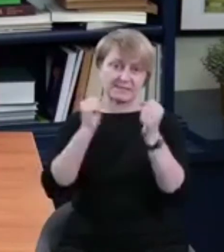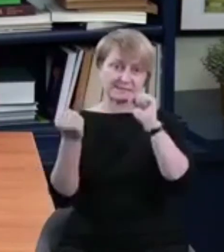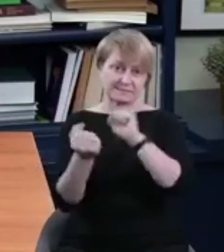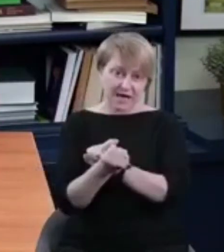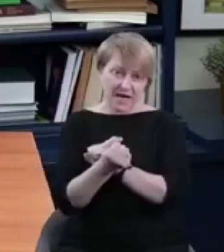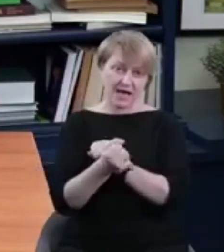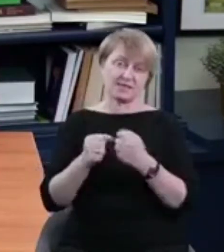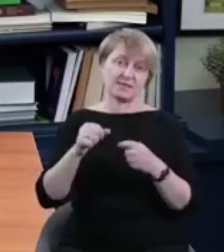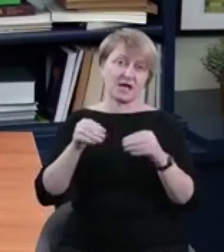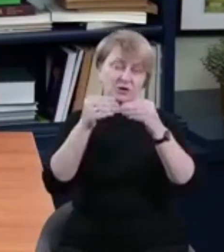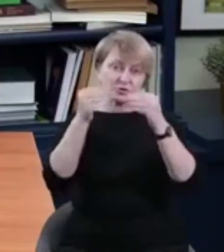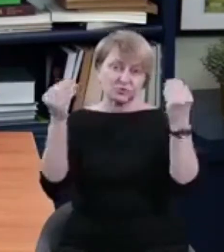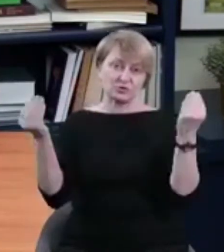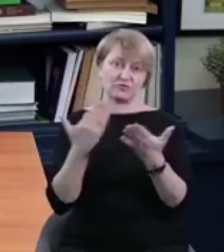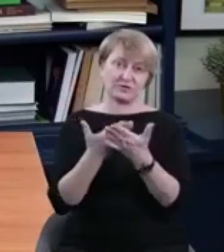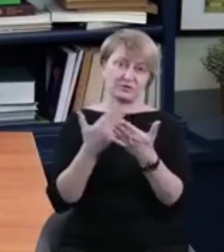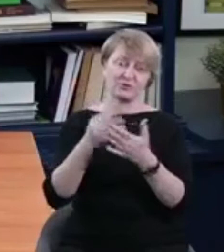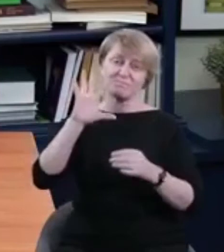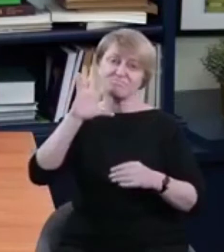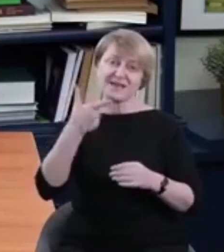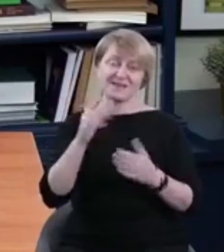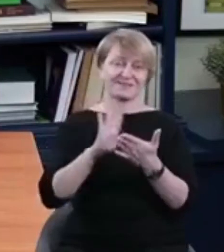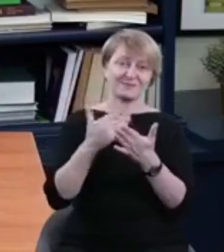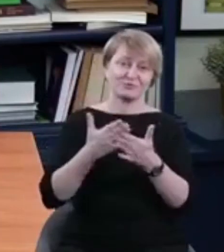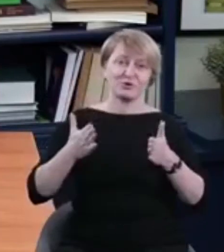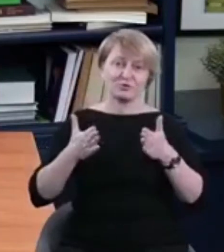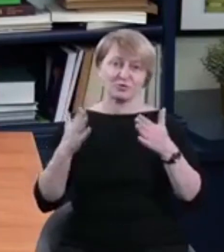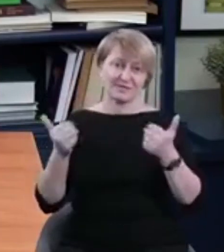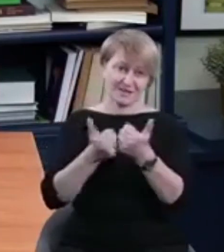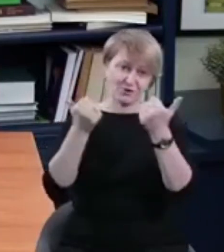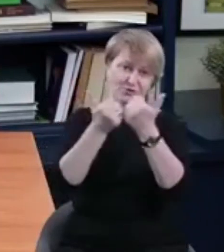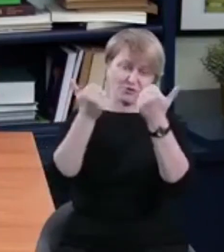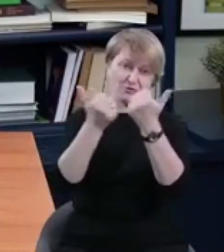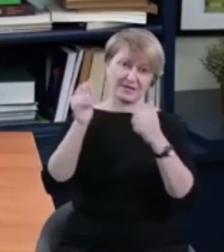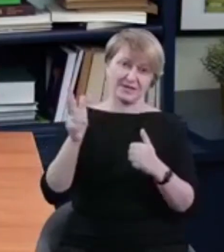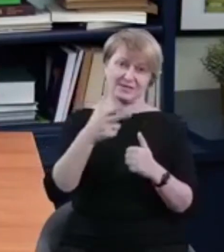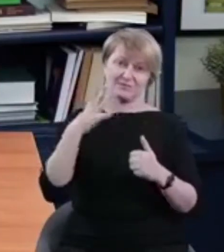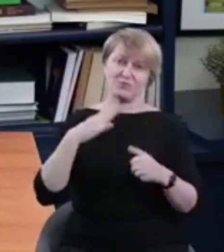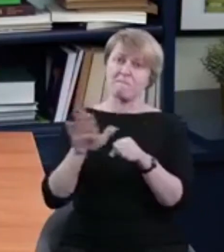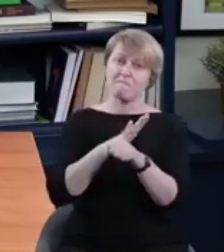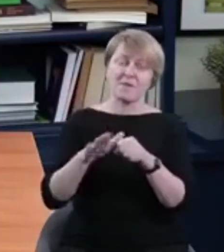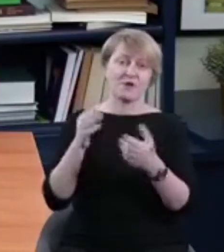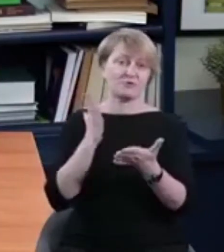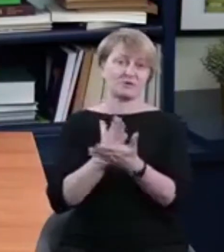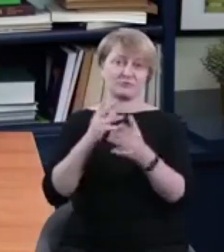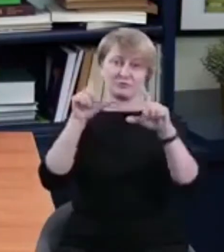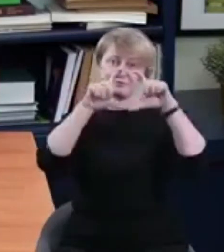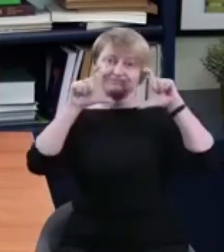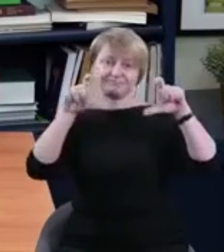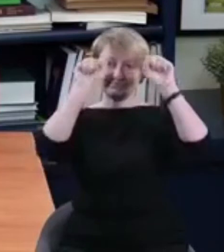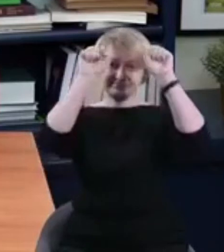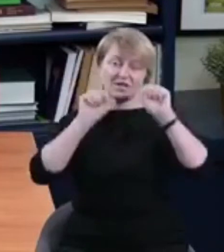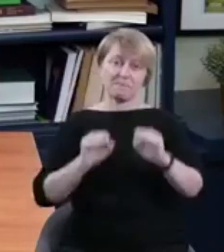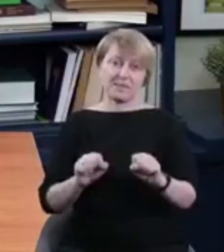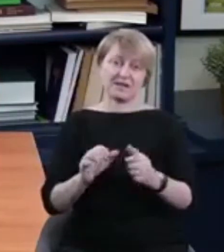dokonuje się pięknie zobaczcie co zrobiliśmy z ulicą krakowską która kiedyś była pełna banków dzisiaj dzisiaj no tego teraz nie